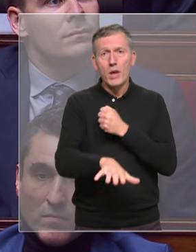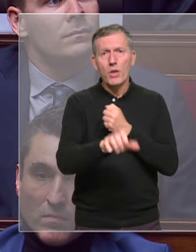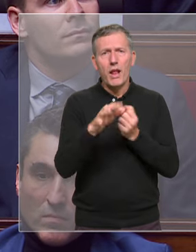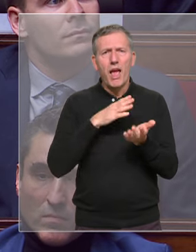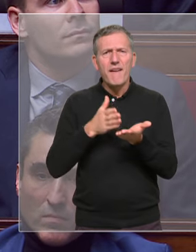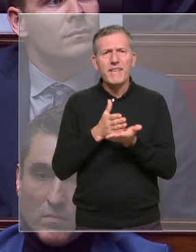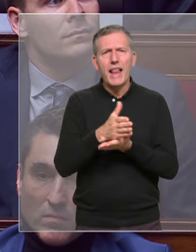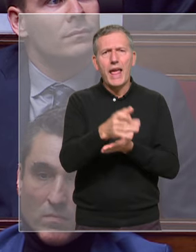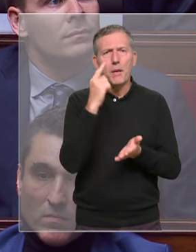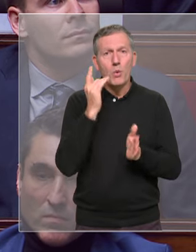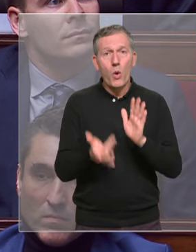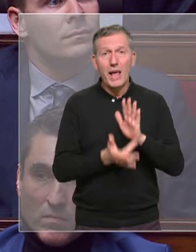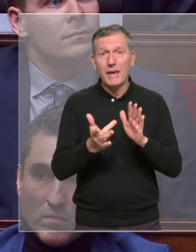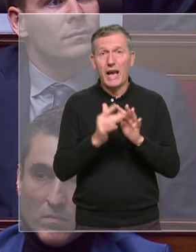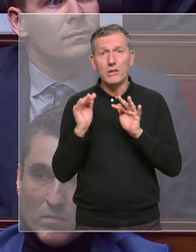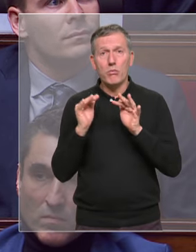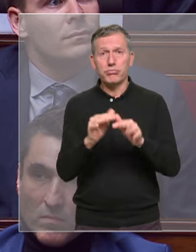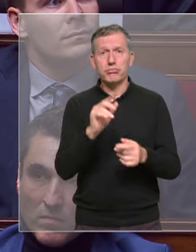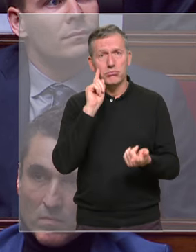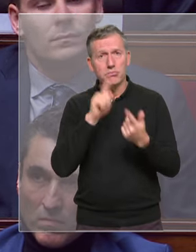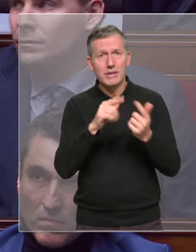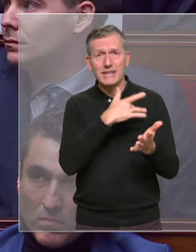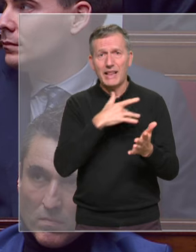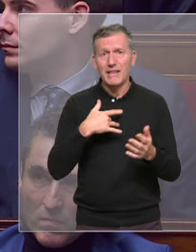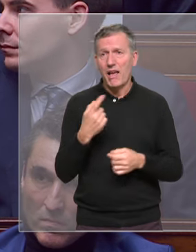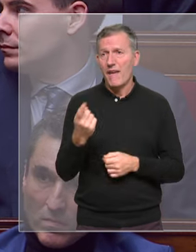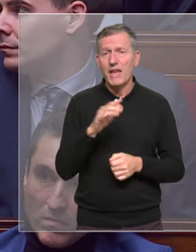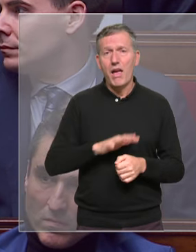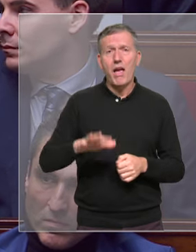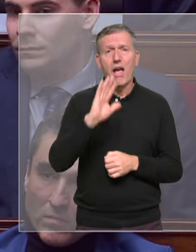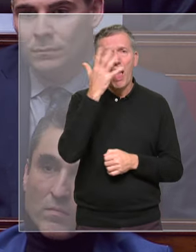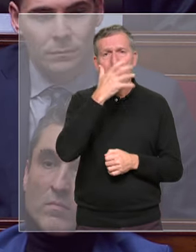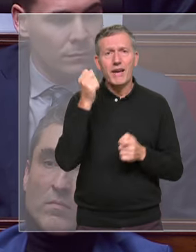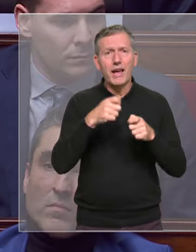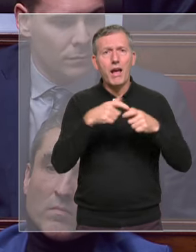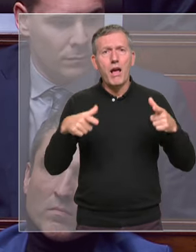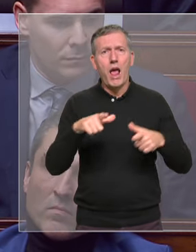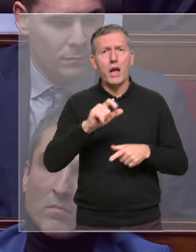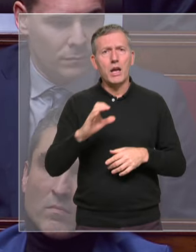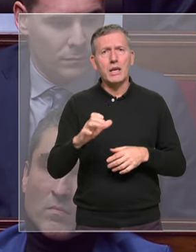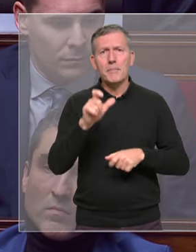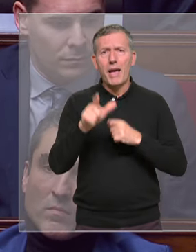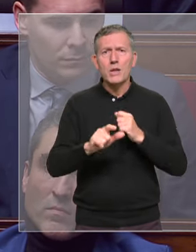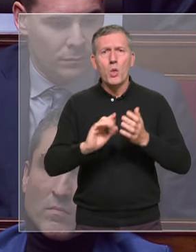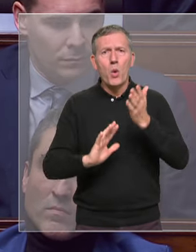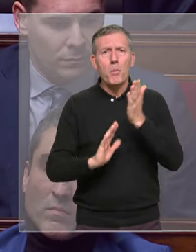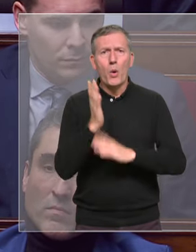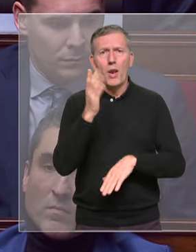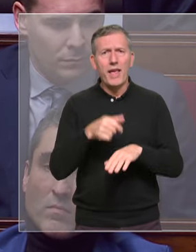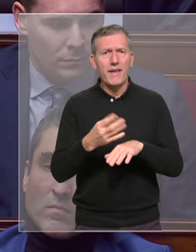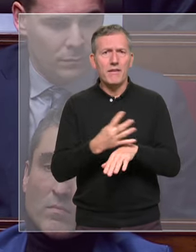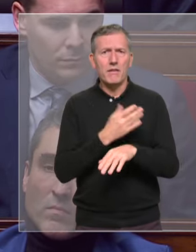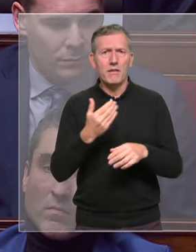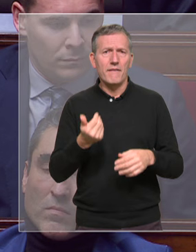d'immigration. Elle était purement sanitaire et elle provenait des grands lacs africains. Il s'agissait des grands brûlés, victimes du supplice du